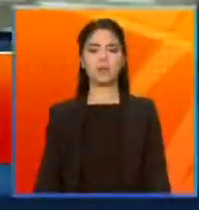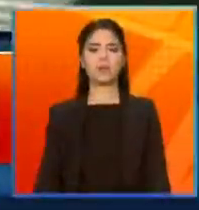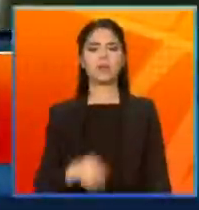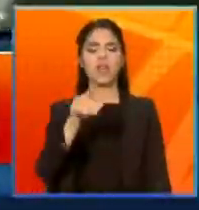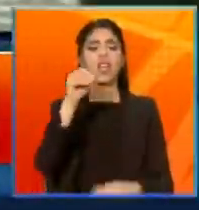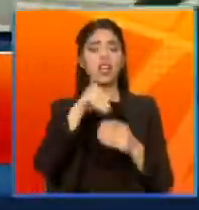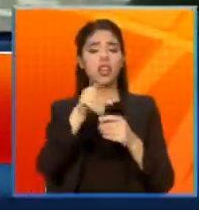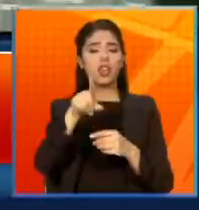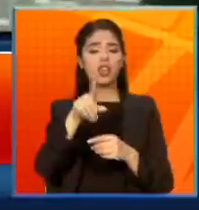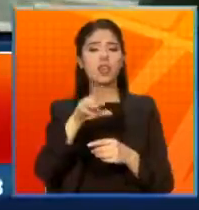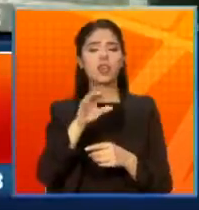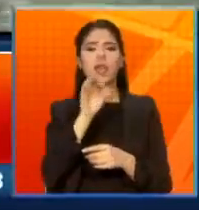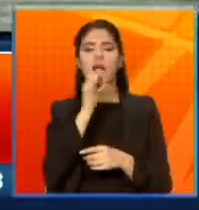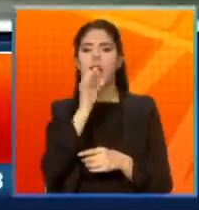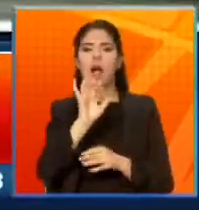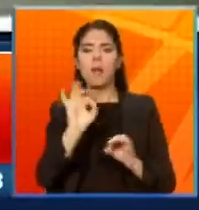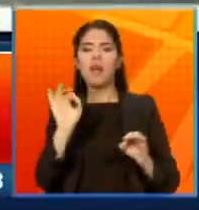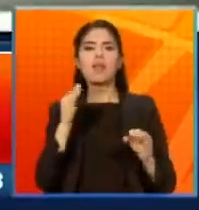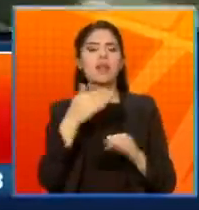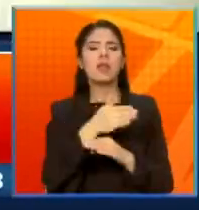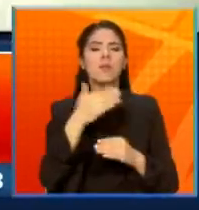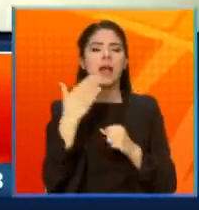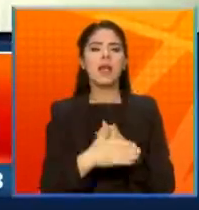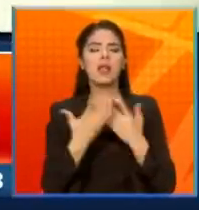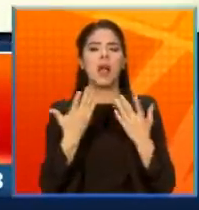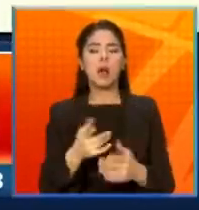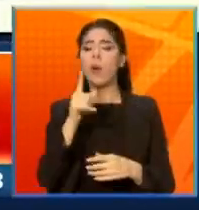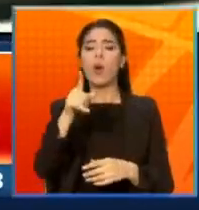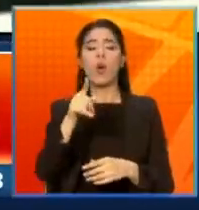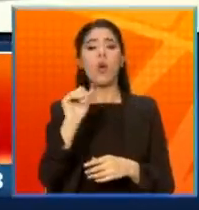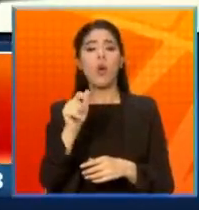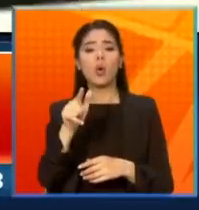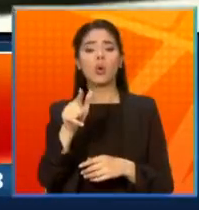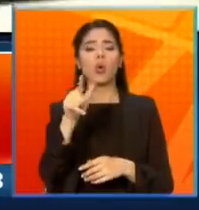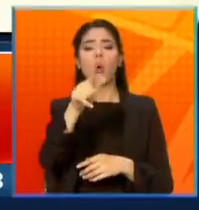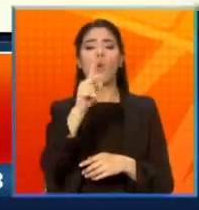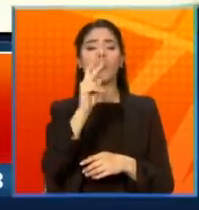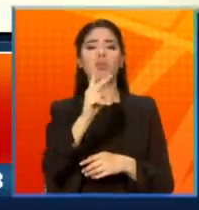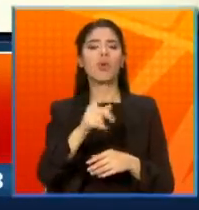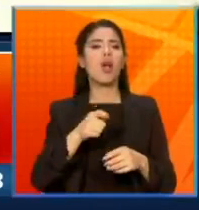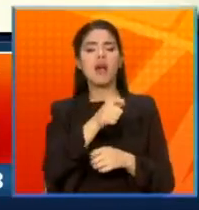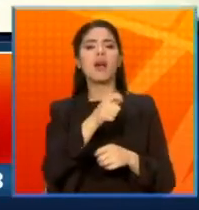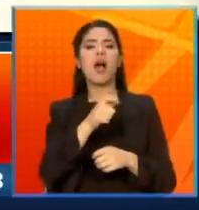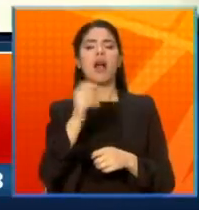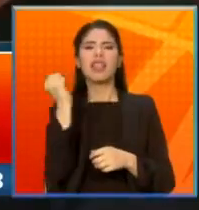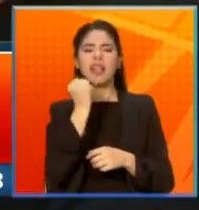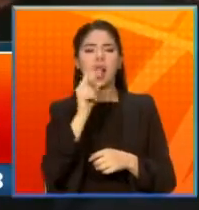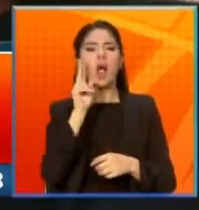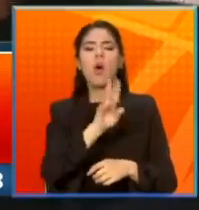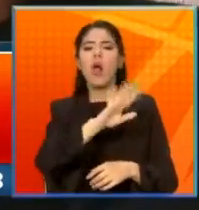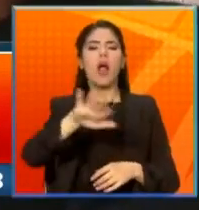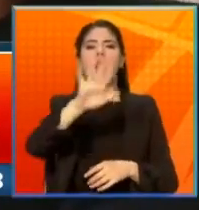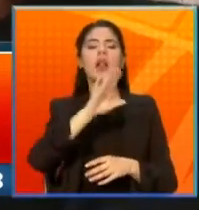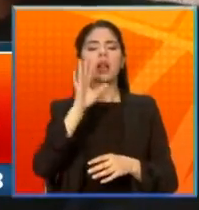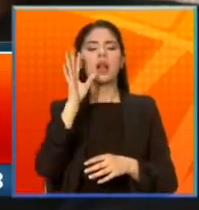Yani içeride habersiz kuş bile uçamıyordu. Ama o gün ne katilini gören ne de Hande'nin sesini duyan olmuştu.